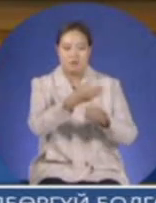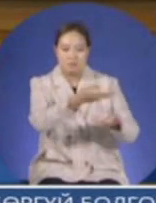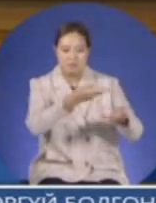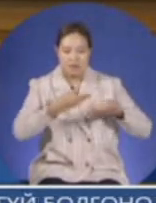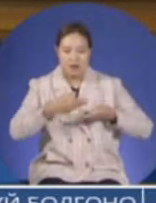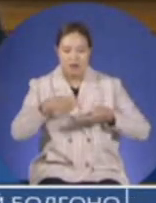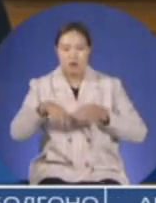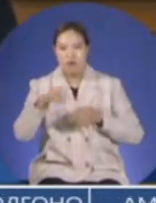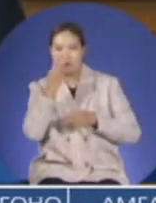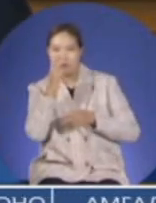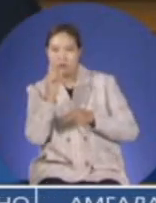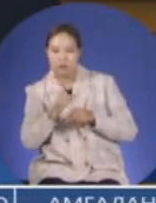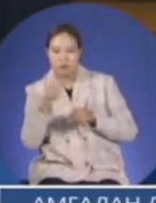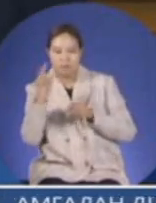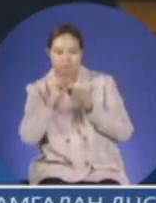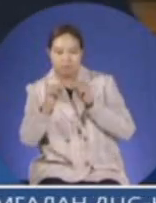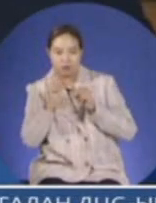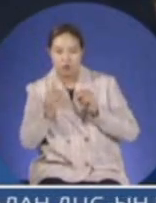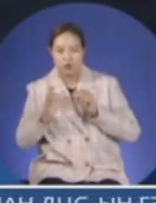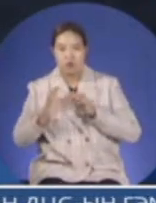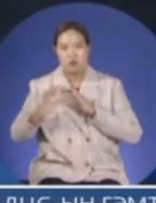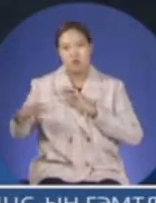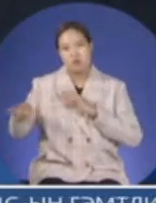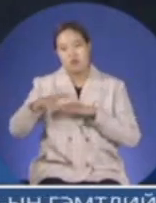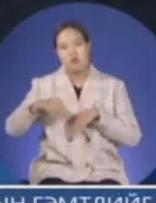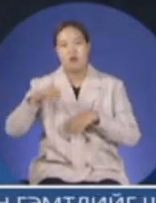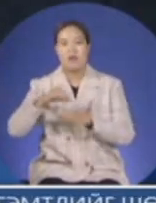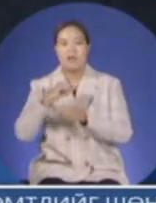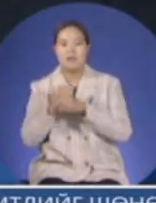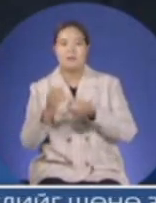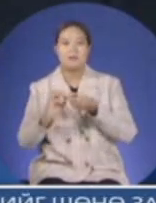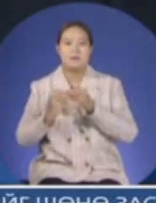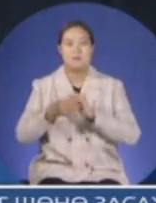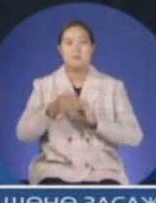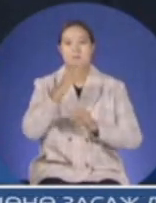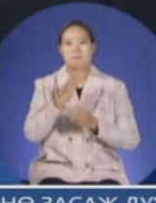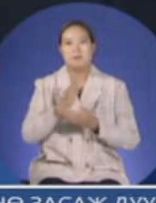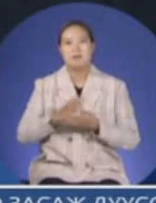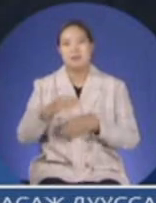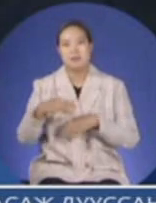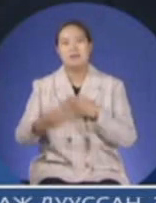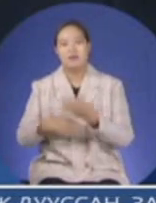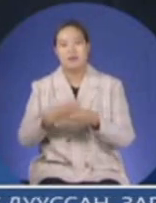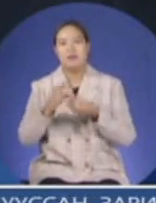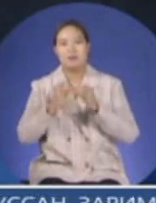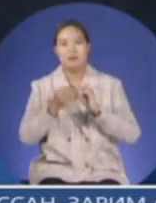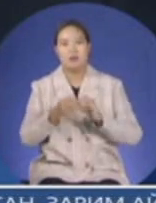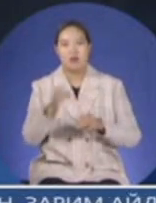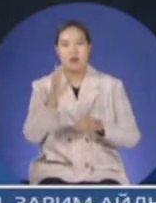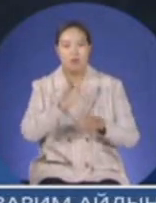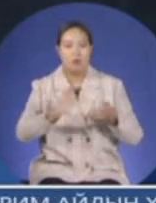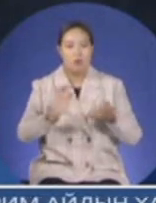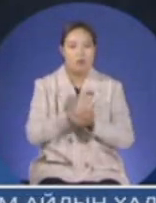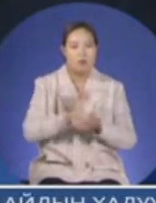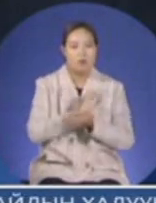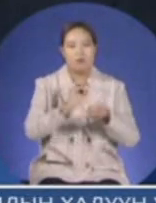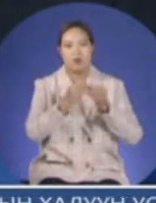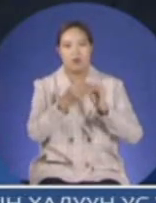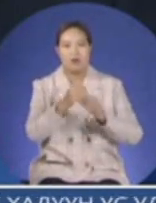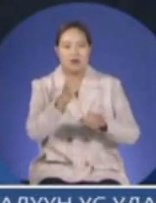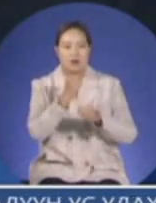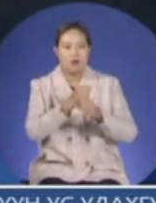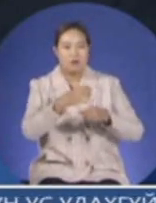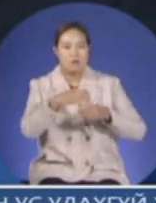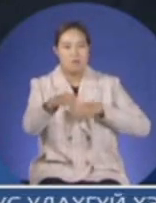мөрдөгчнөр үйл ажиллагаагаа явуулна. Энэ үйл ажиллагаа мэдээ өргөн хүрээтэй зэрэг зэрэг явуулдах олон хэсэгт